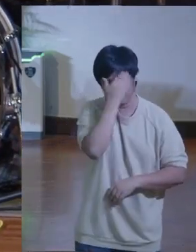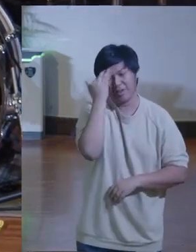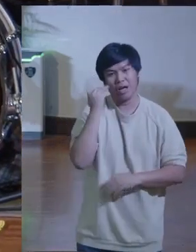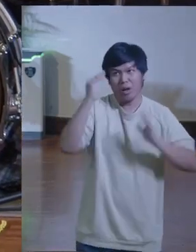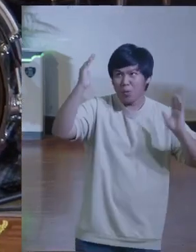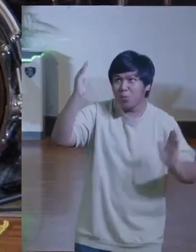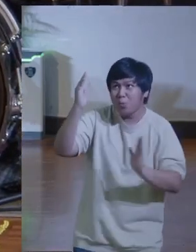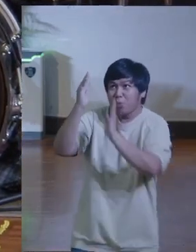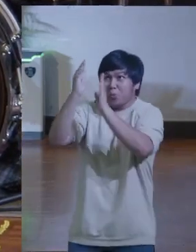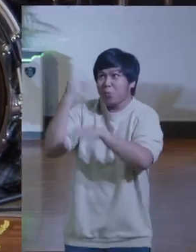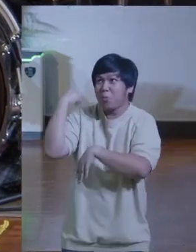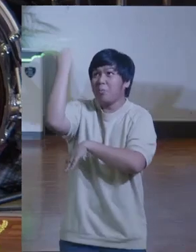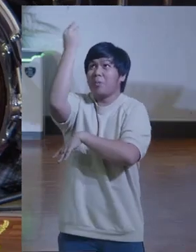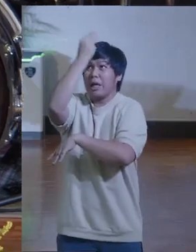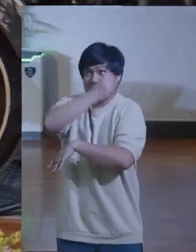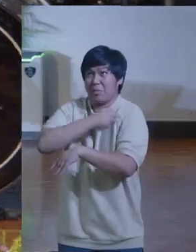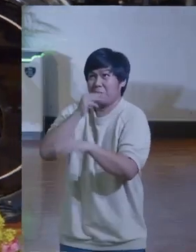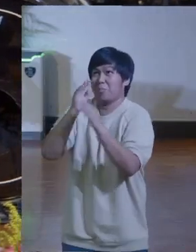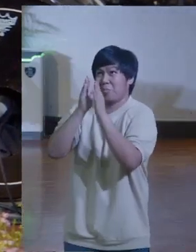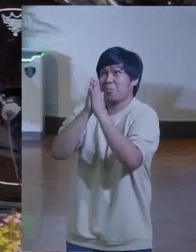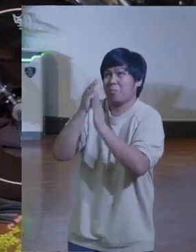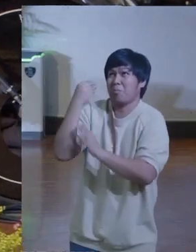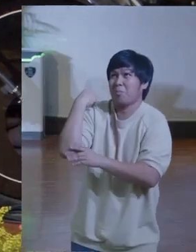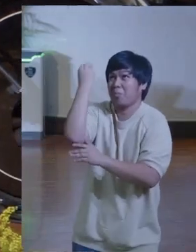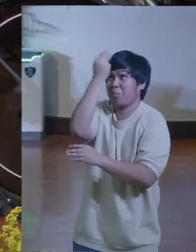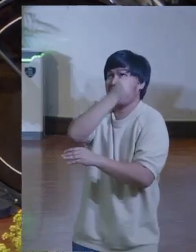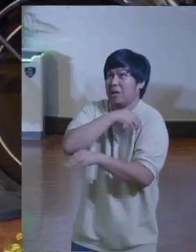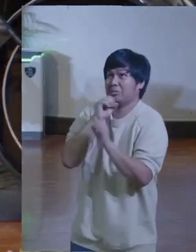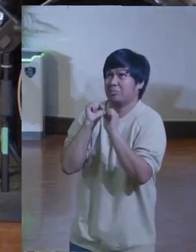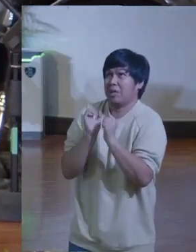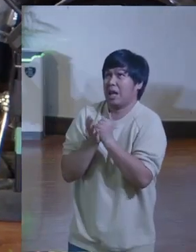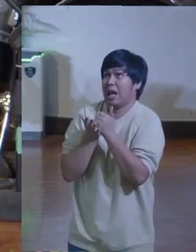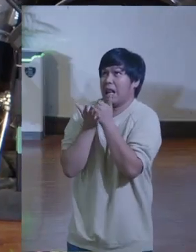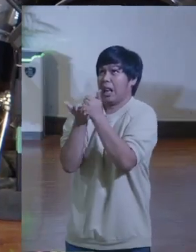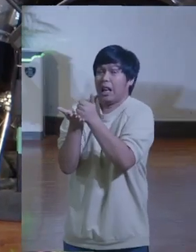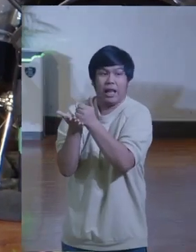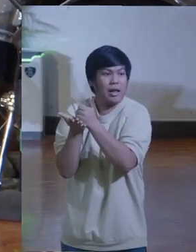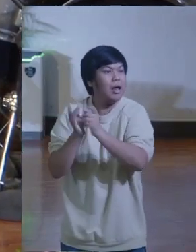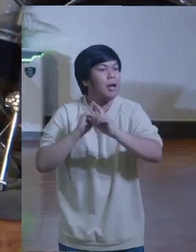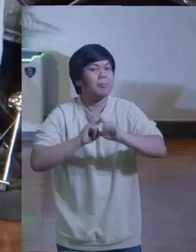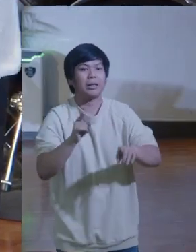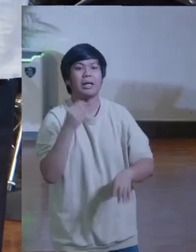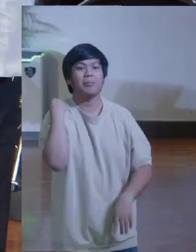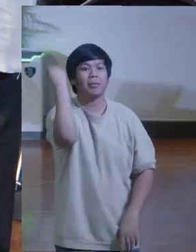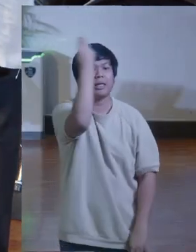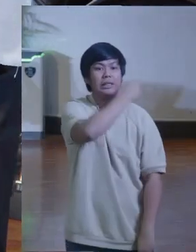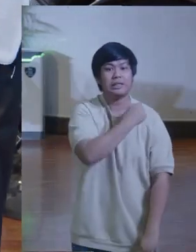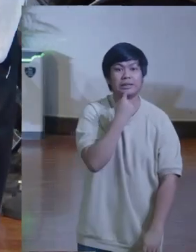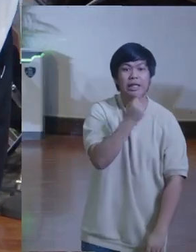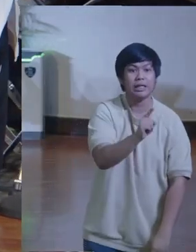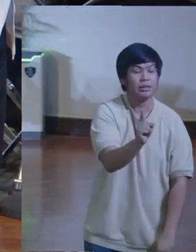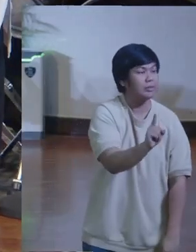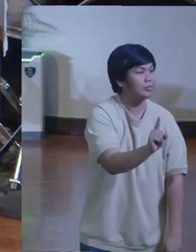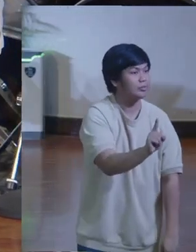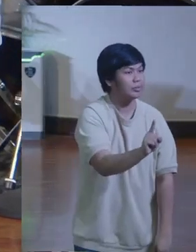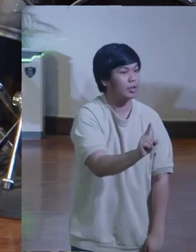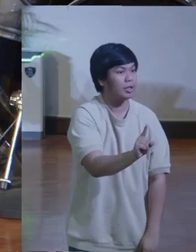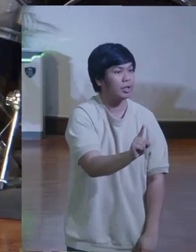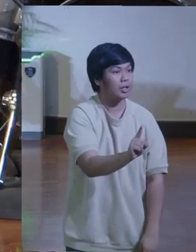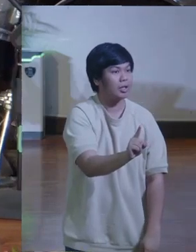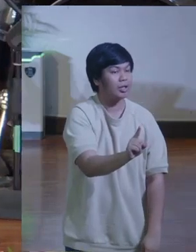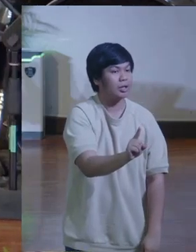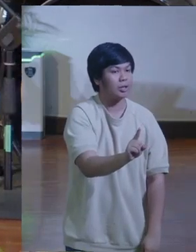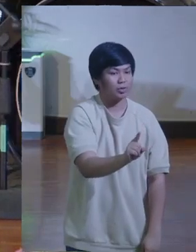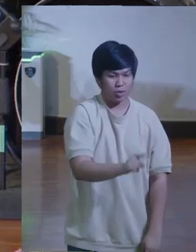Diyos, kay Mary. Si Mary mismo, sa kanyang mga salita, sinabi, do what